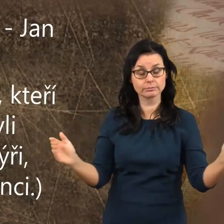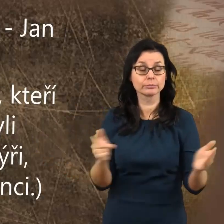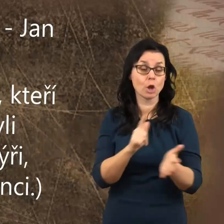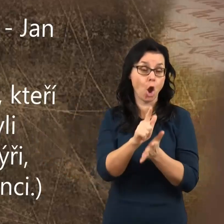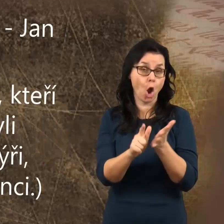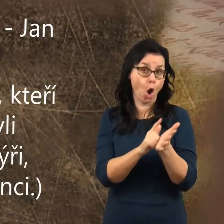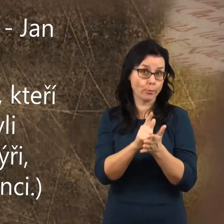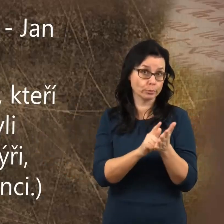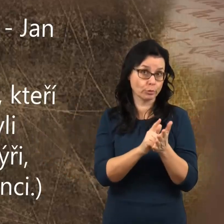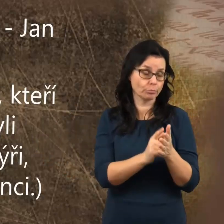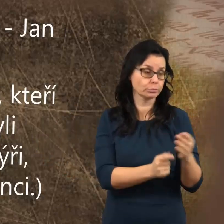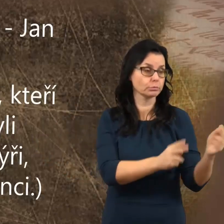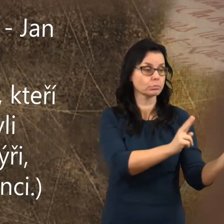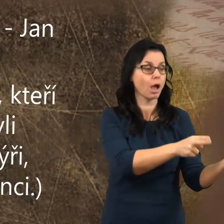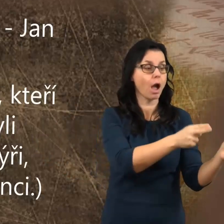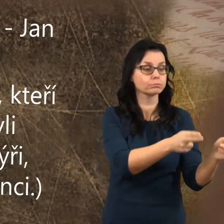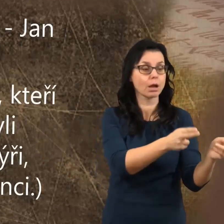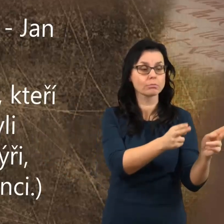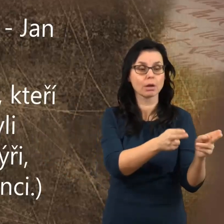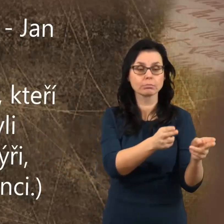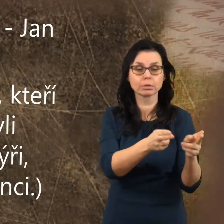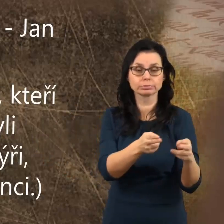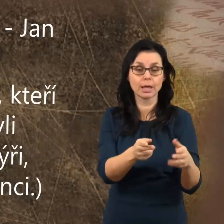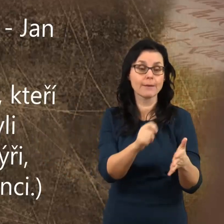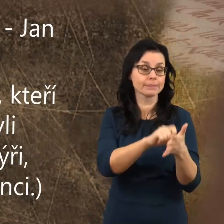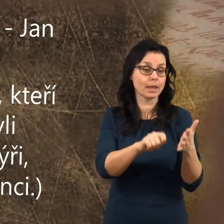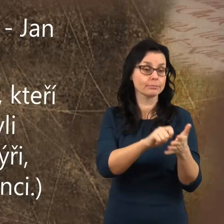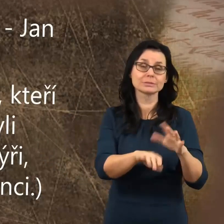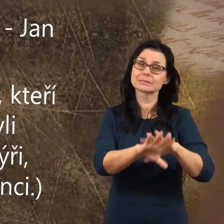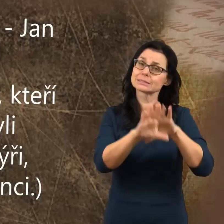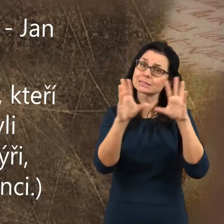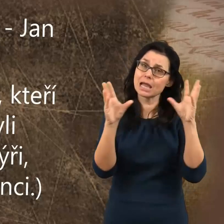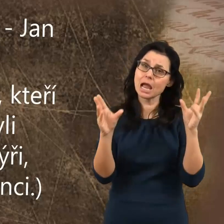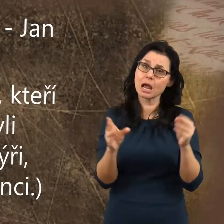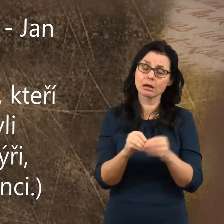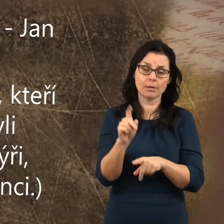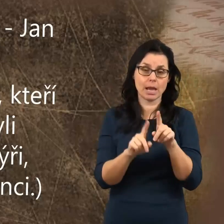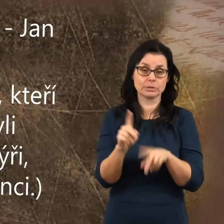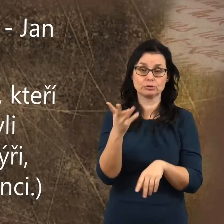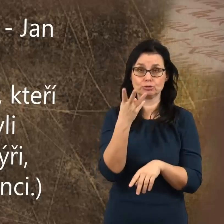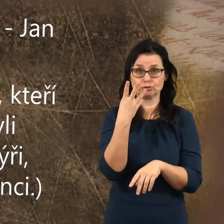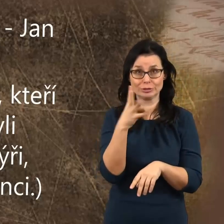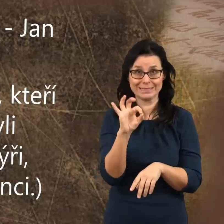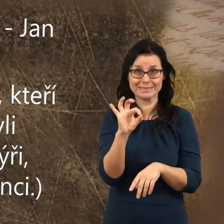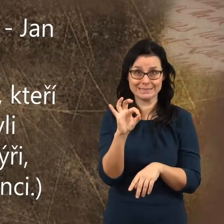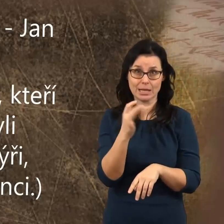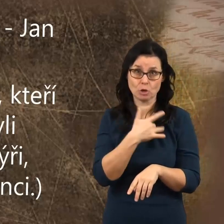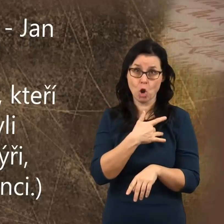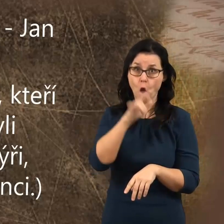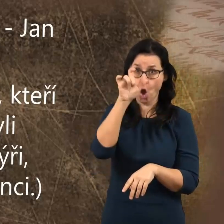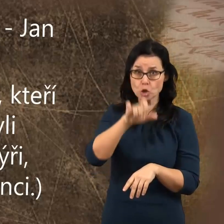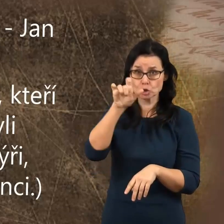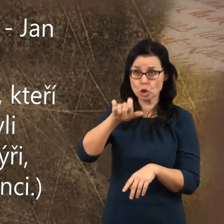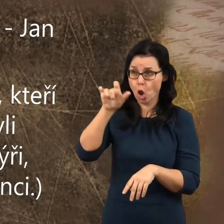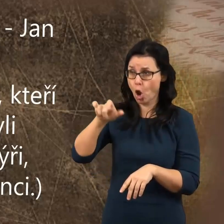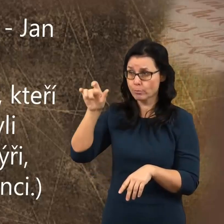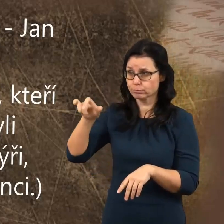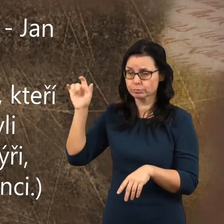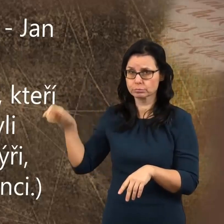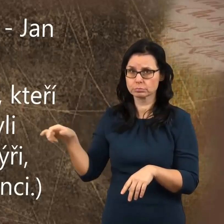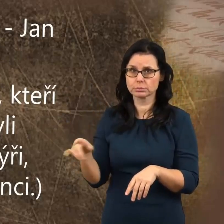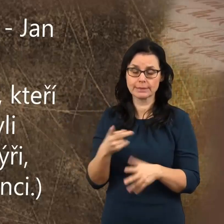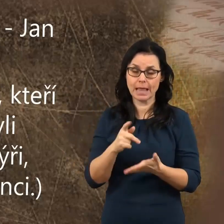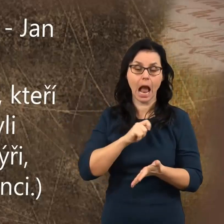kterém byla Bible psána. Napsalo ji asi čtyřicet písatelů, tedy ne